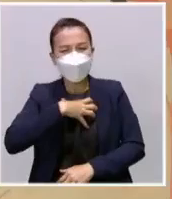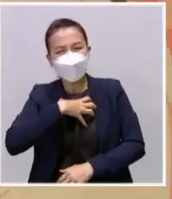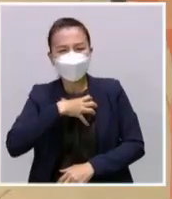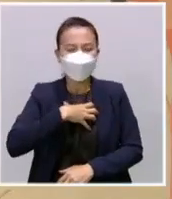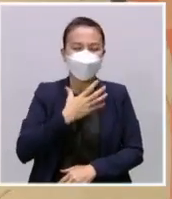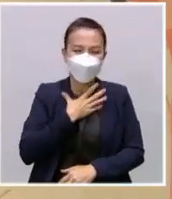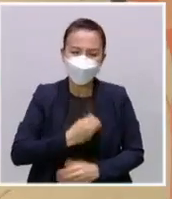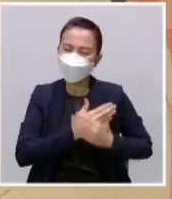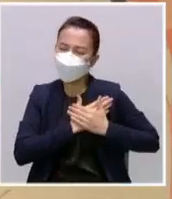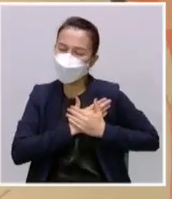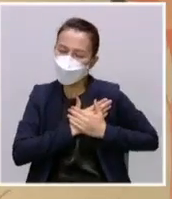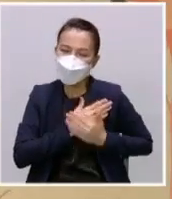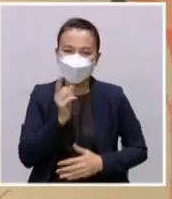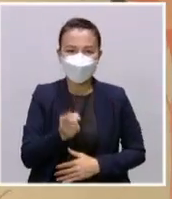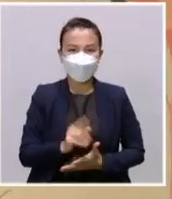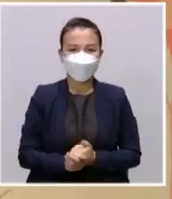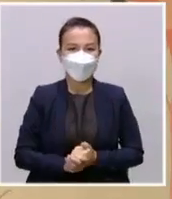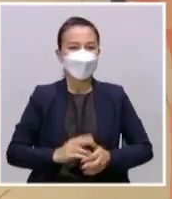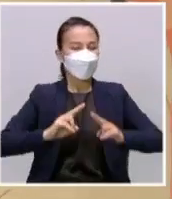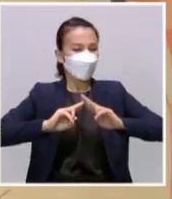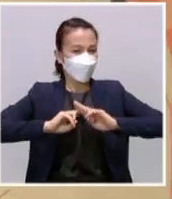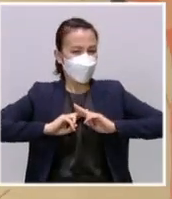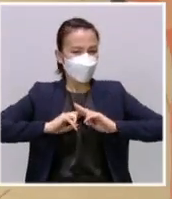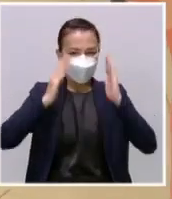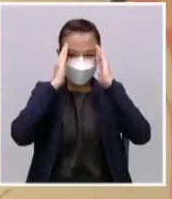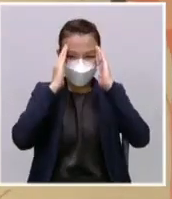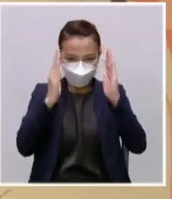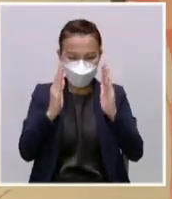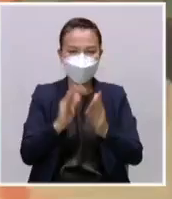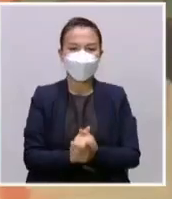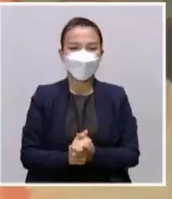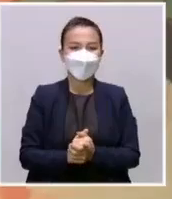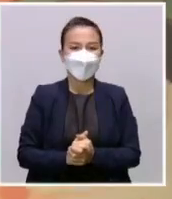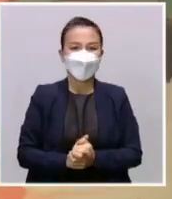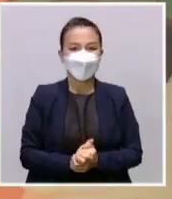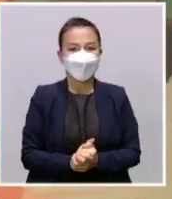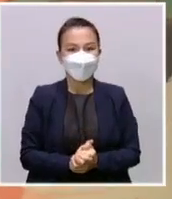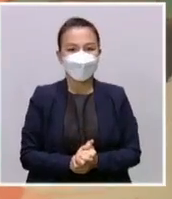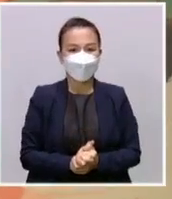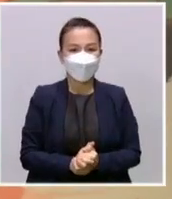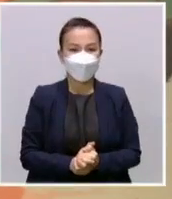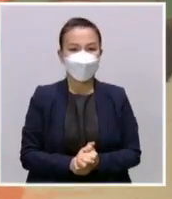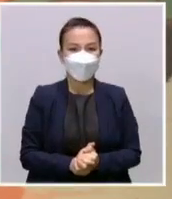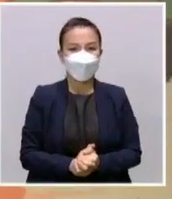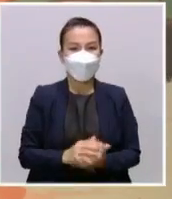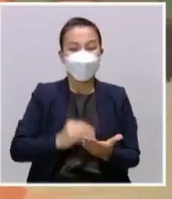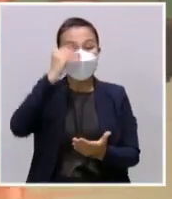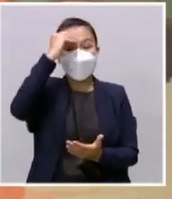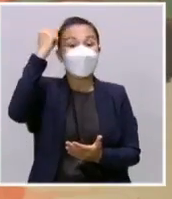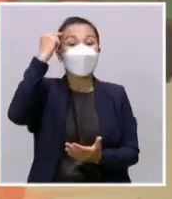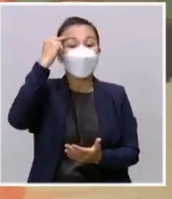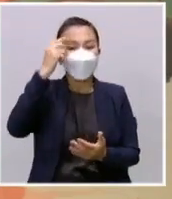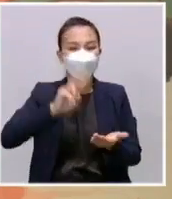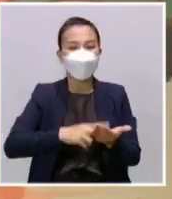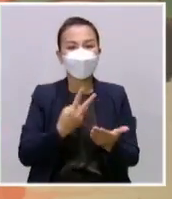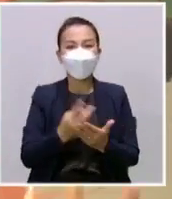าค่ะเป็นตัวของตัวเองทำให้ดีที่สุดค่ะแล้วก็อย่าลืมว่าเรามาตรงนี้เพื่ออะไร แอนได้เรียนรู้หลายๆอย่างตั้งแต่เข้ามาประก